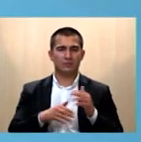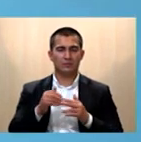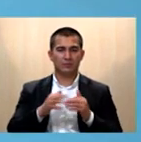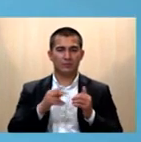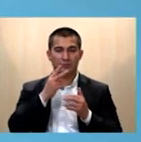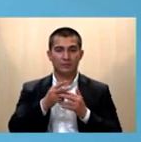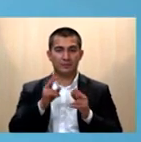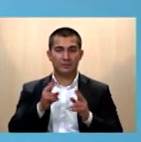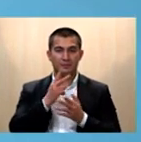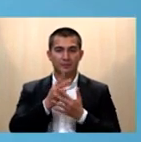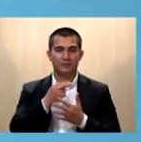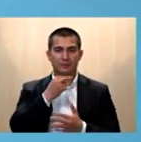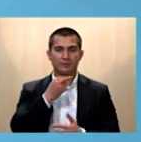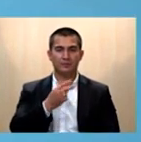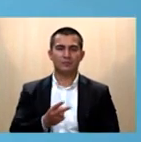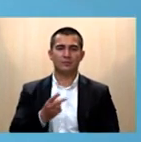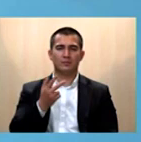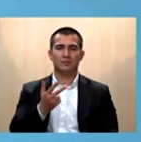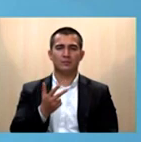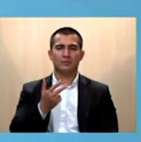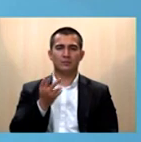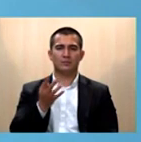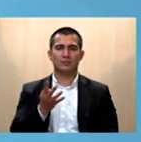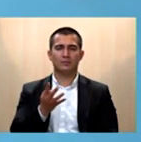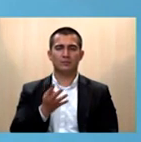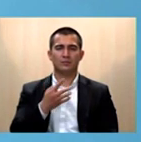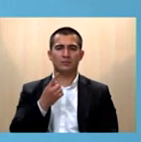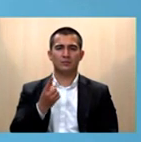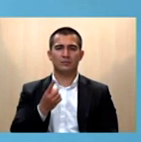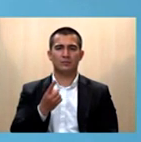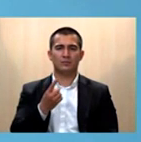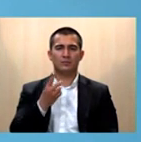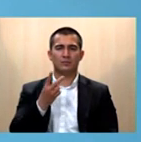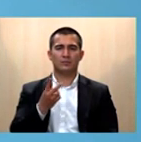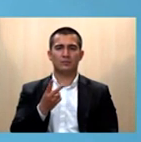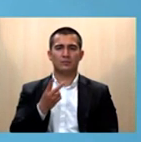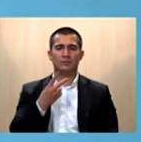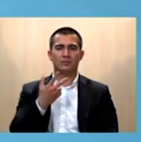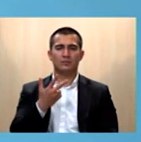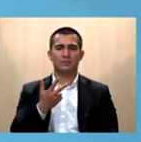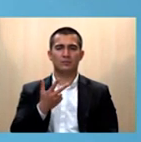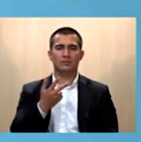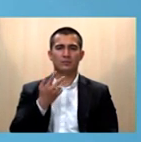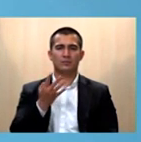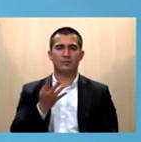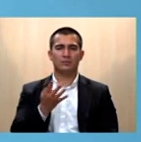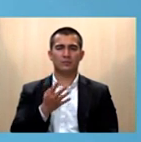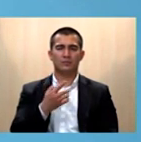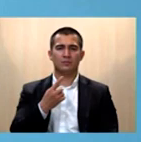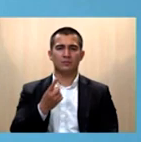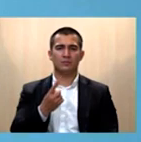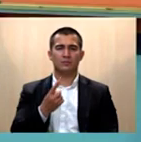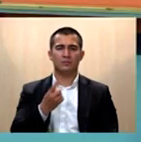qo'limiz pastda. 1 2 3 4 1 2 3